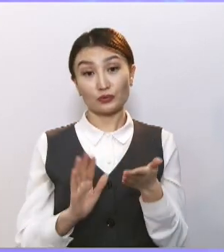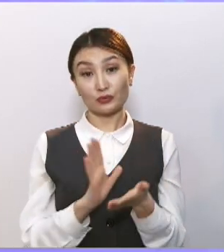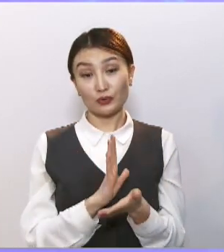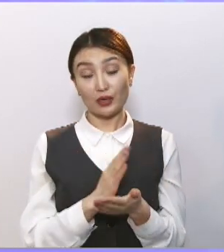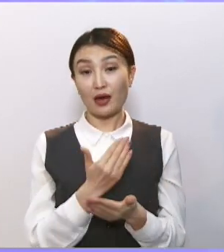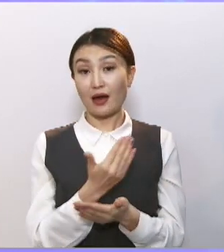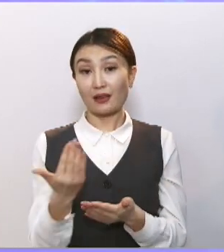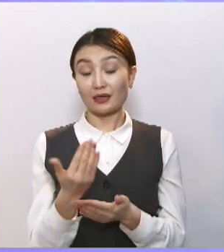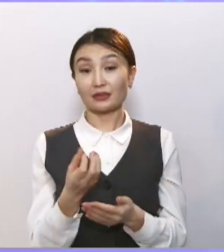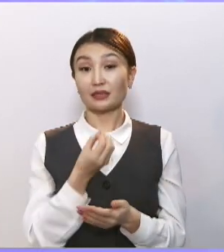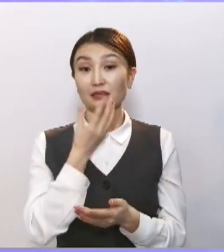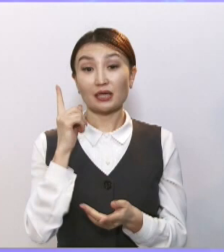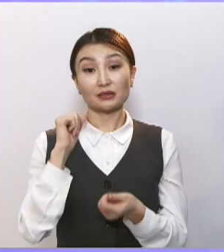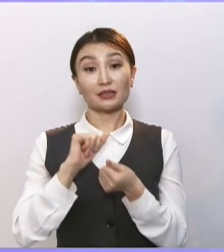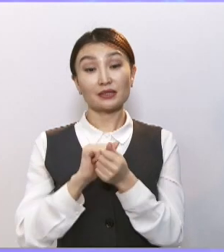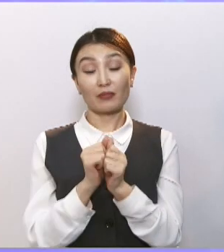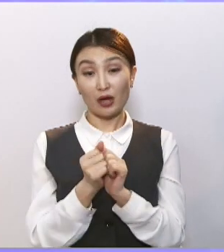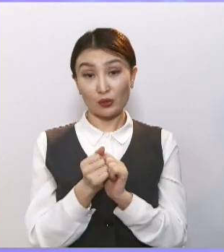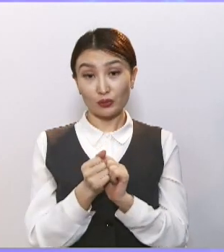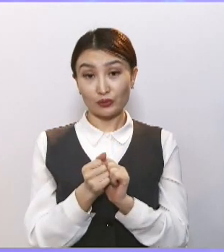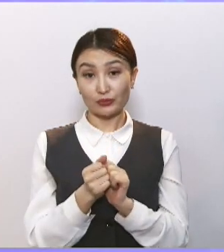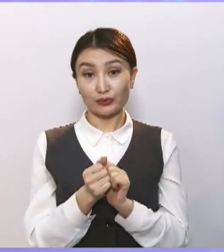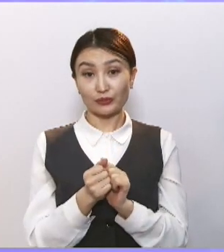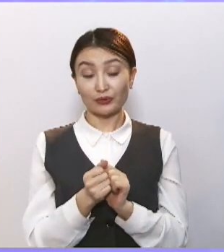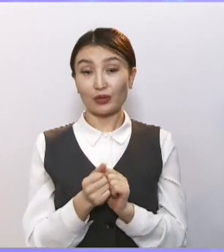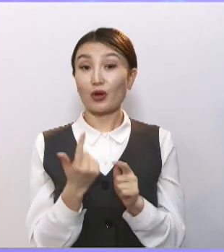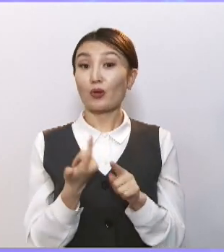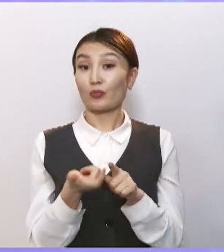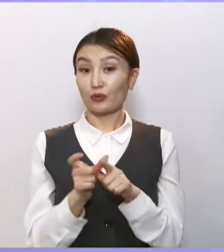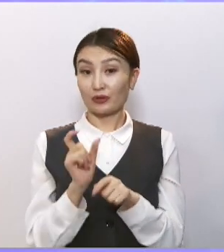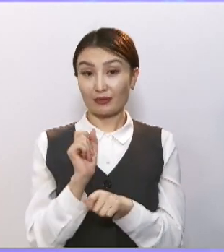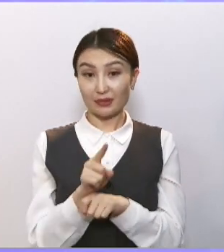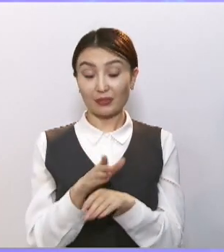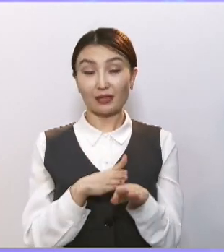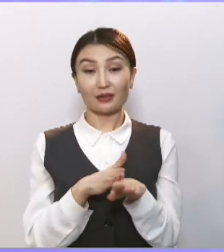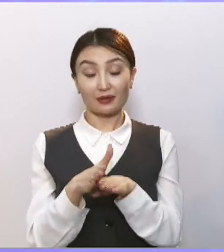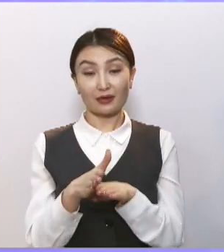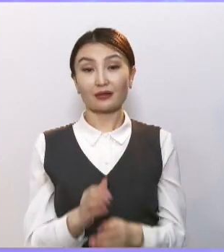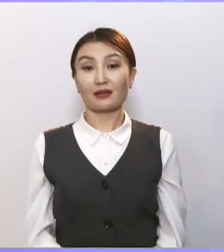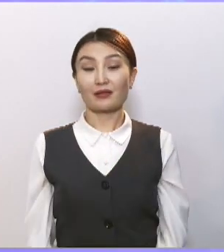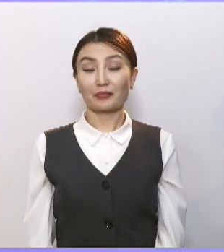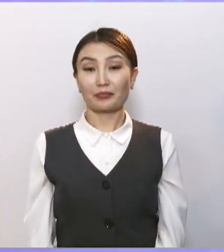Эми аларды жакшы эстеп калуу үчүн бул тапшырмаларды аткаргыла.